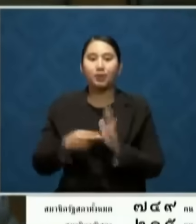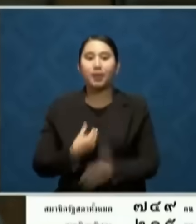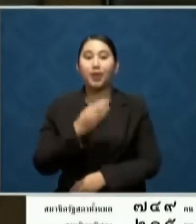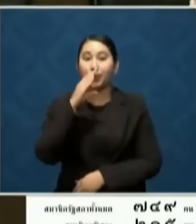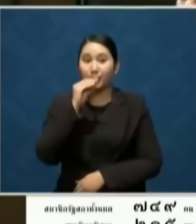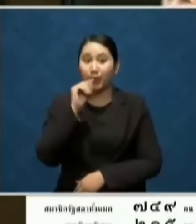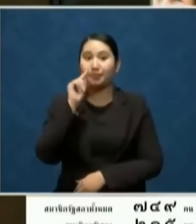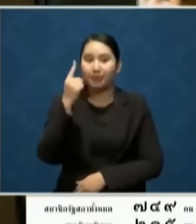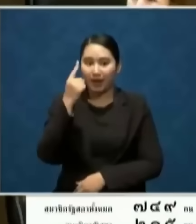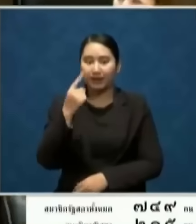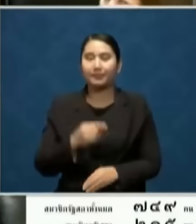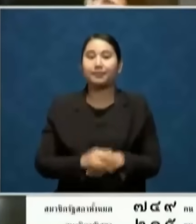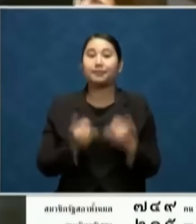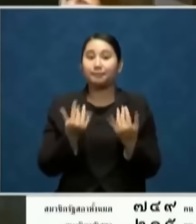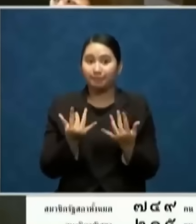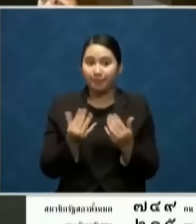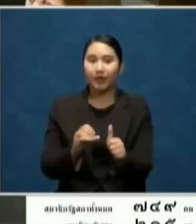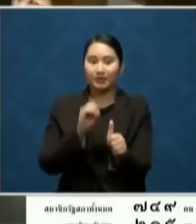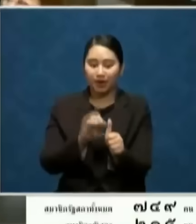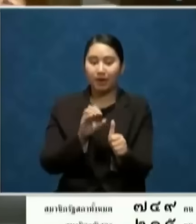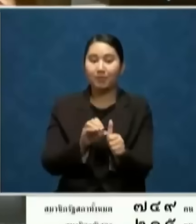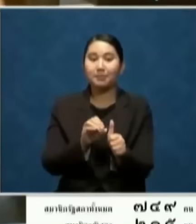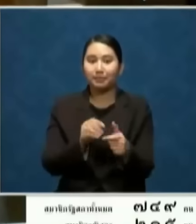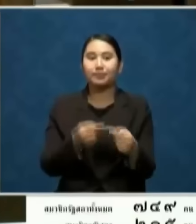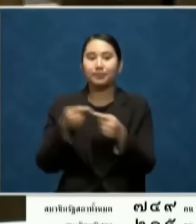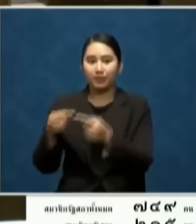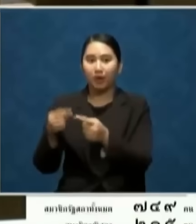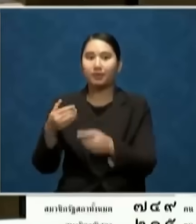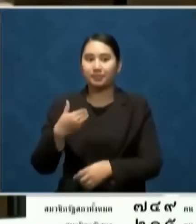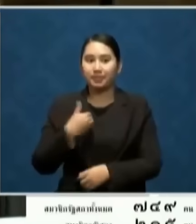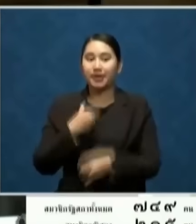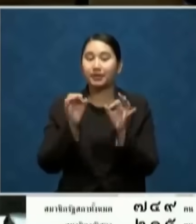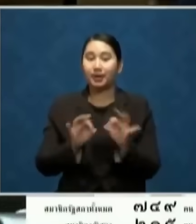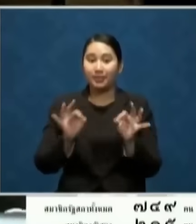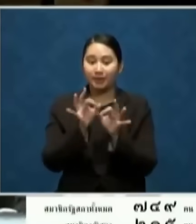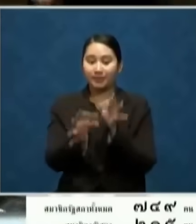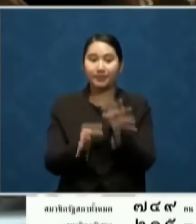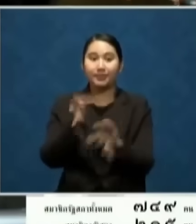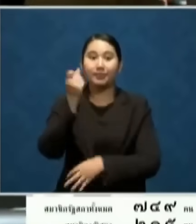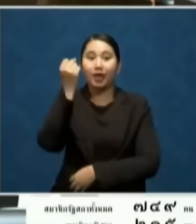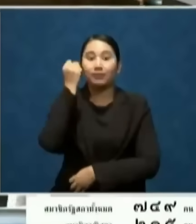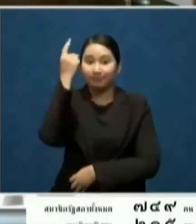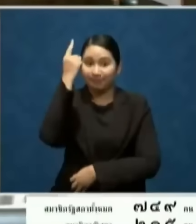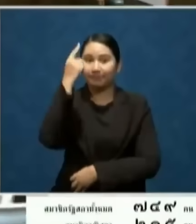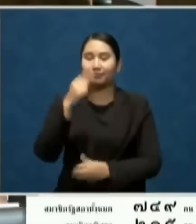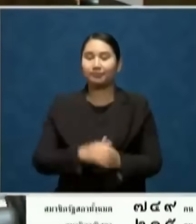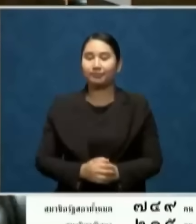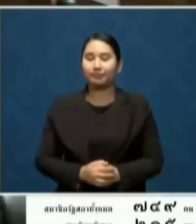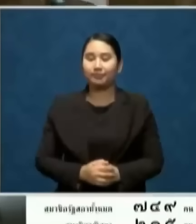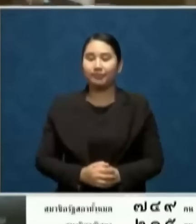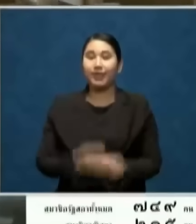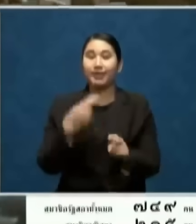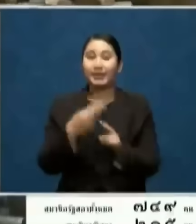ชื่อลงคะแนนกันไปเรียบร้อยแล้วนะคะพบว่าสมาชิกวุฒิสภาหลายคนค่ะที่ลงมติเสร็จแล้วเนี่ยออกจากที่